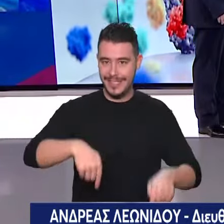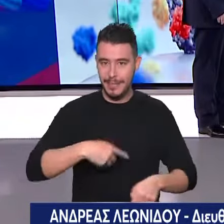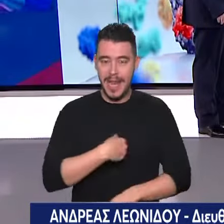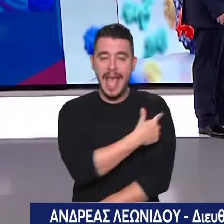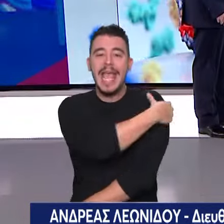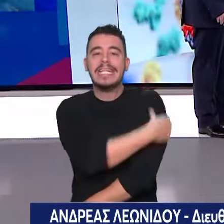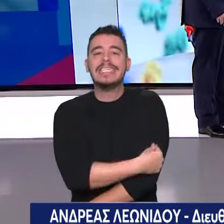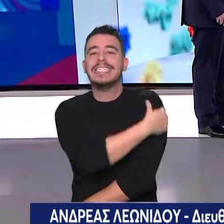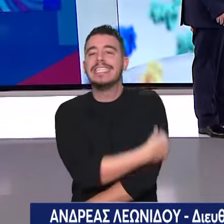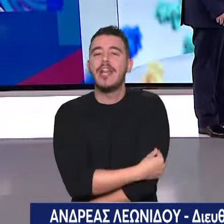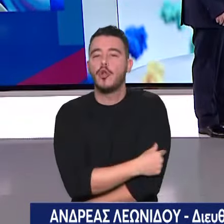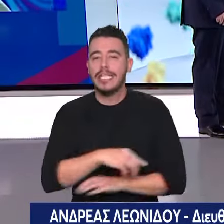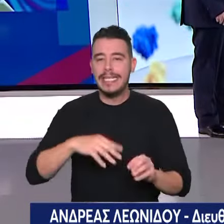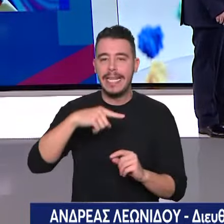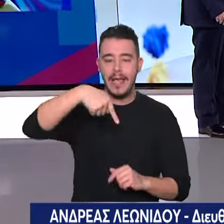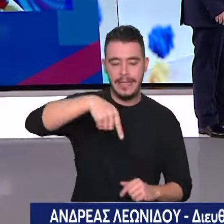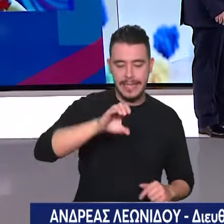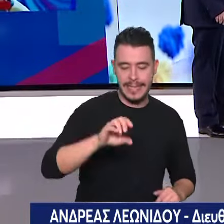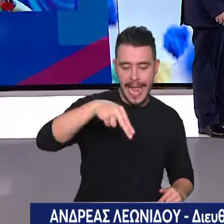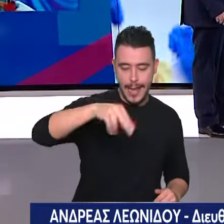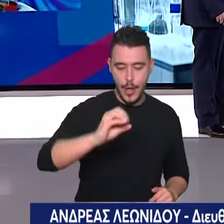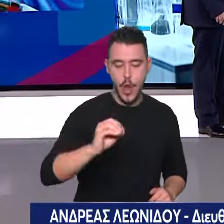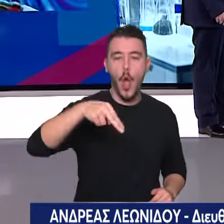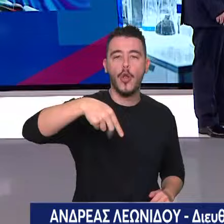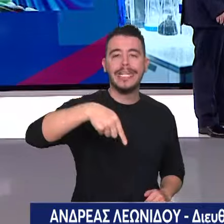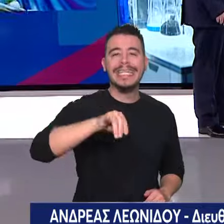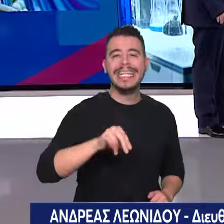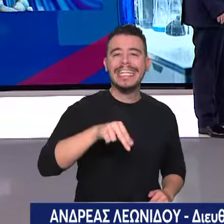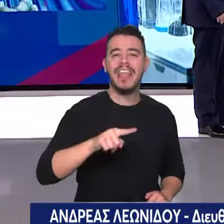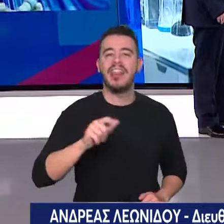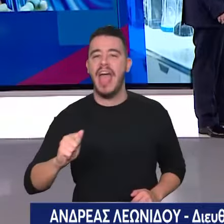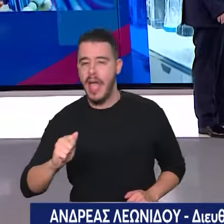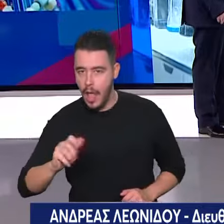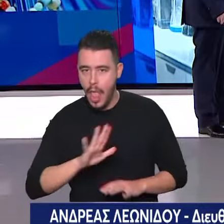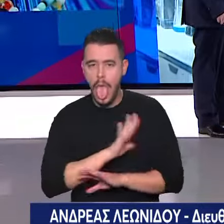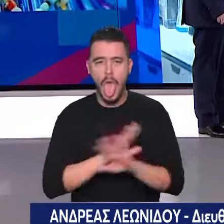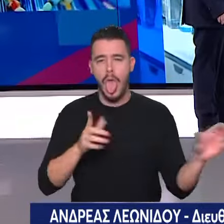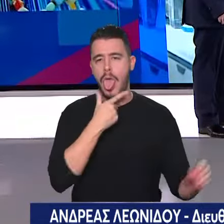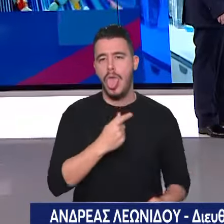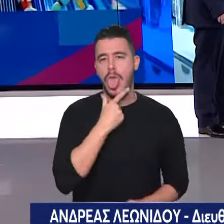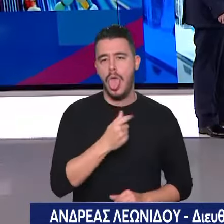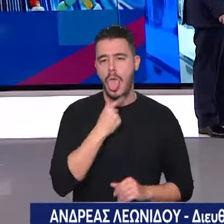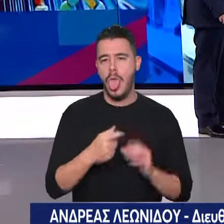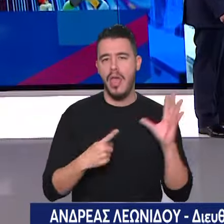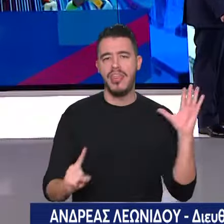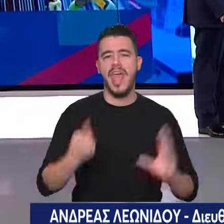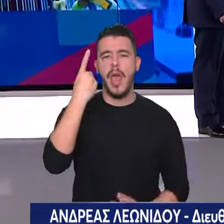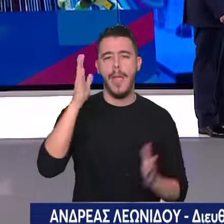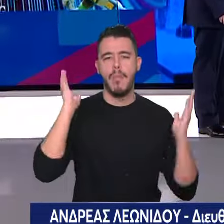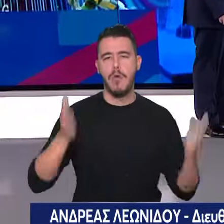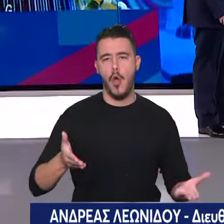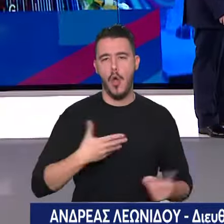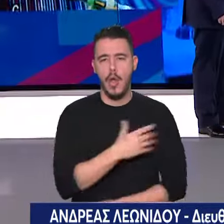λόγος κάποιος να ταλαιπωριέται χρόνια για κάτι το οποίο έχει ένα σχετικά απλό, γρήγορο, ανέμακτο, ανώδυνο. Και να πονάει, γιατί